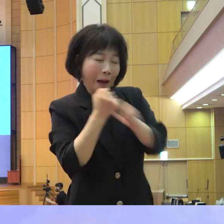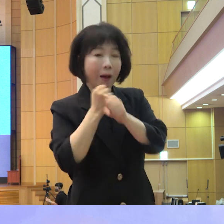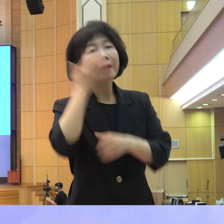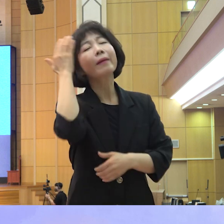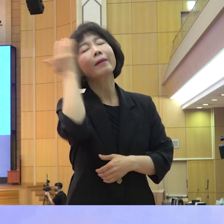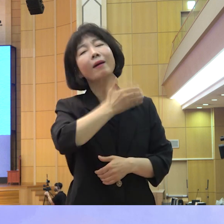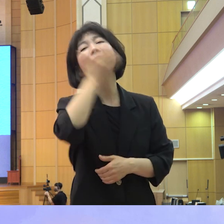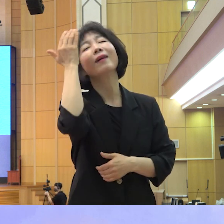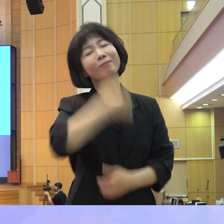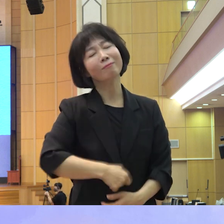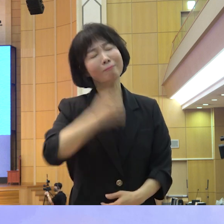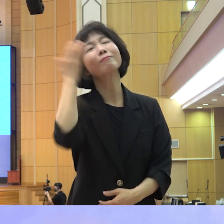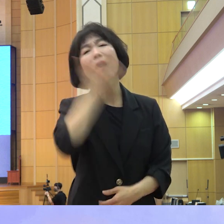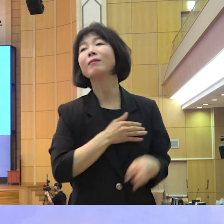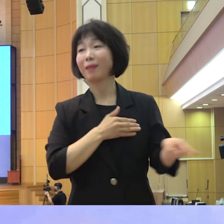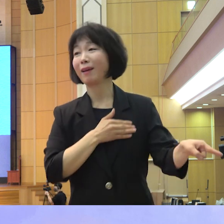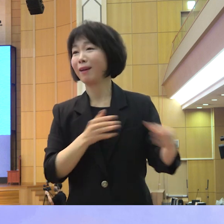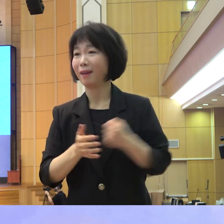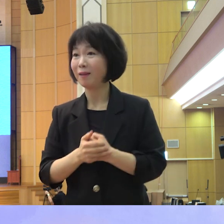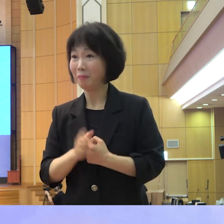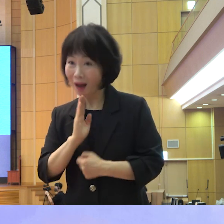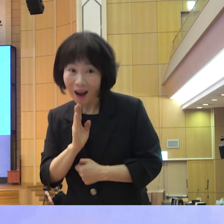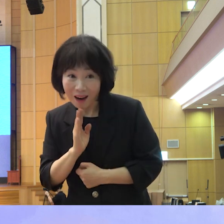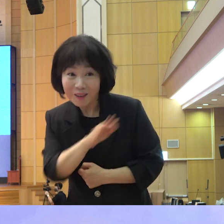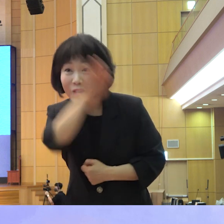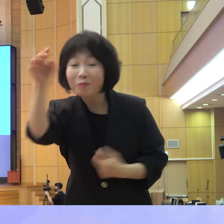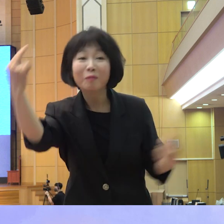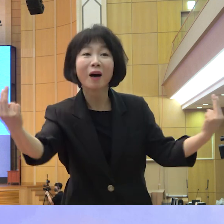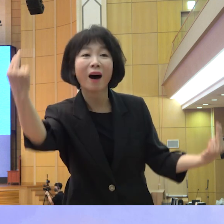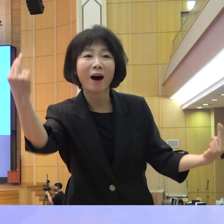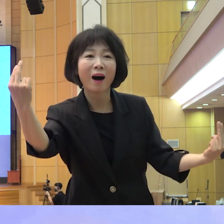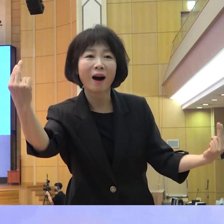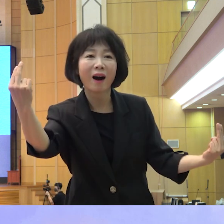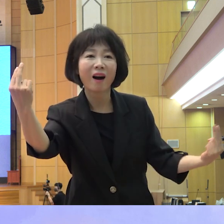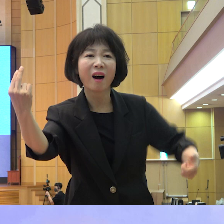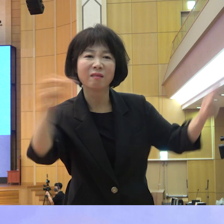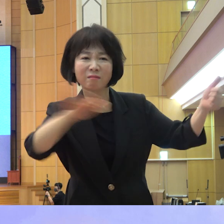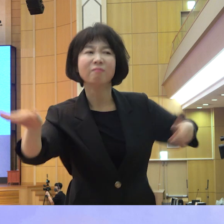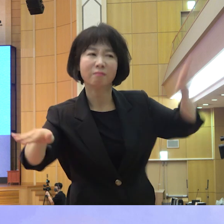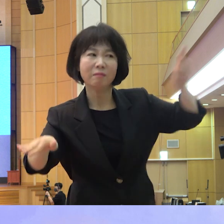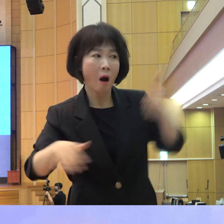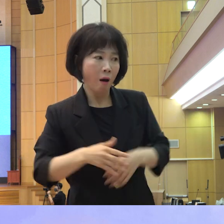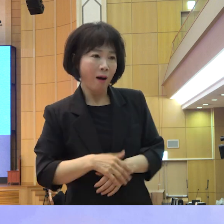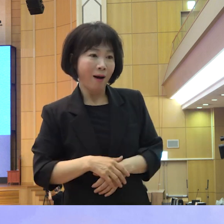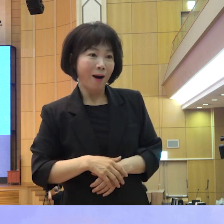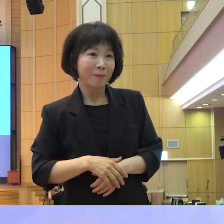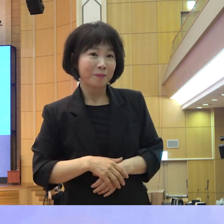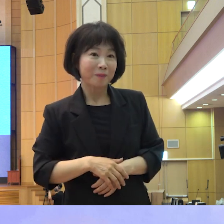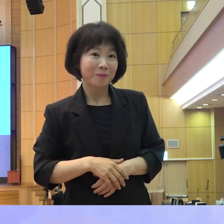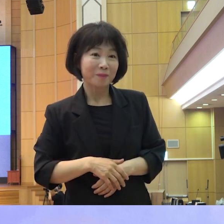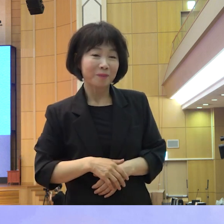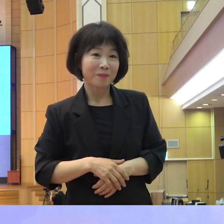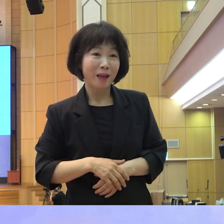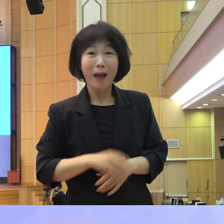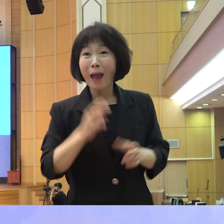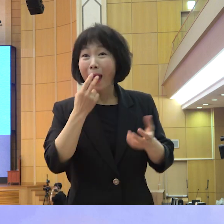만나면 제가 그 아이들 보고 그냥 뭐 장난을 치고 인사하잖아요. 그러면 그렇게 깔깔대고 웃을 수가